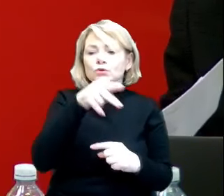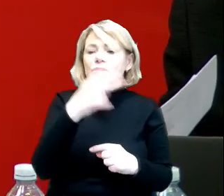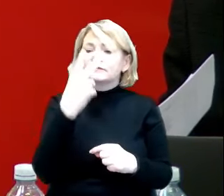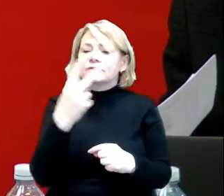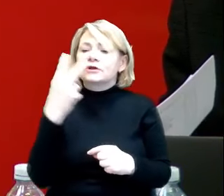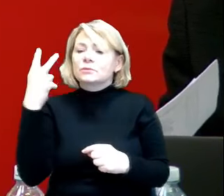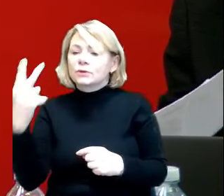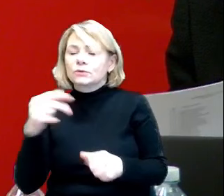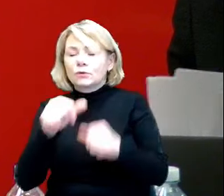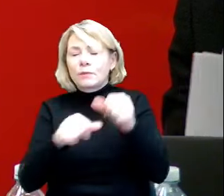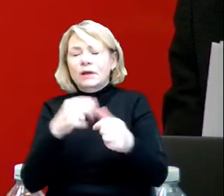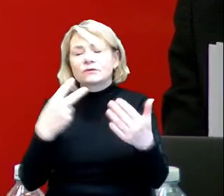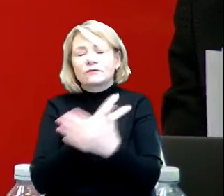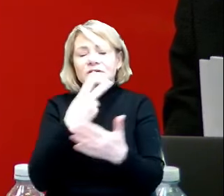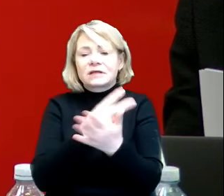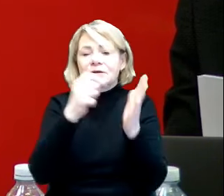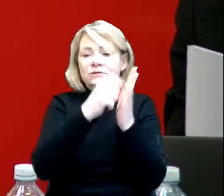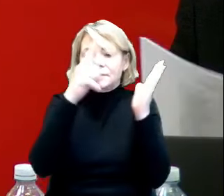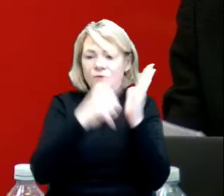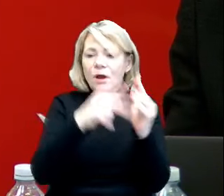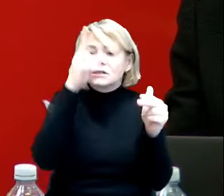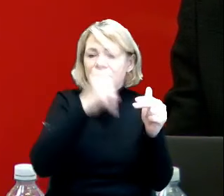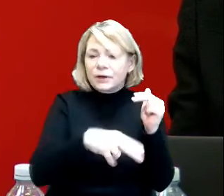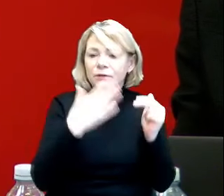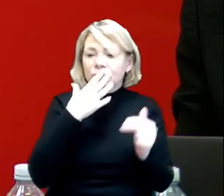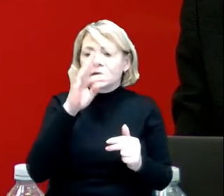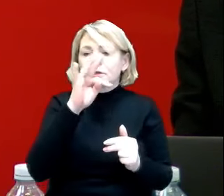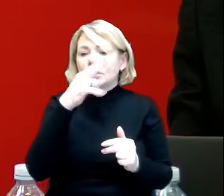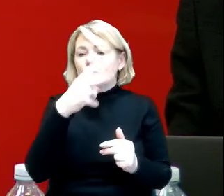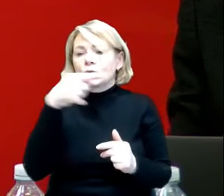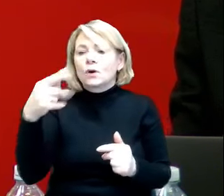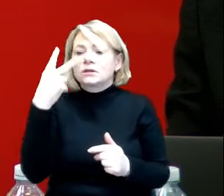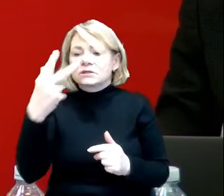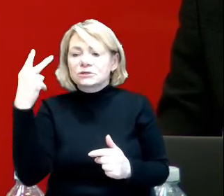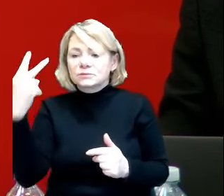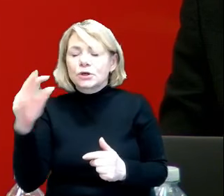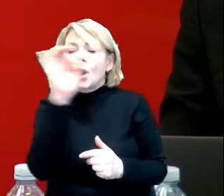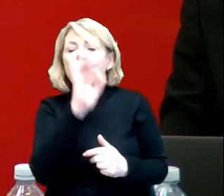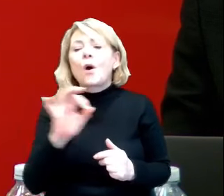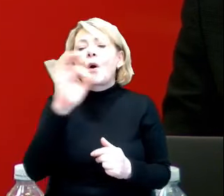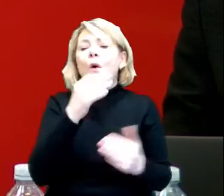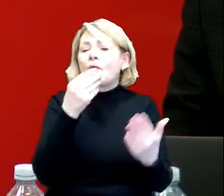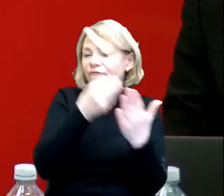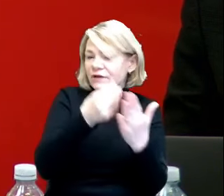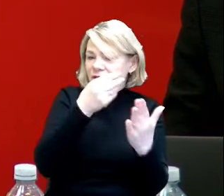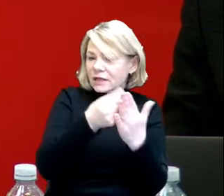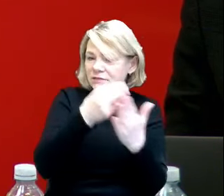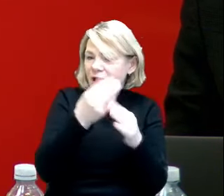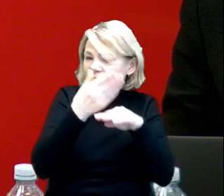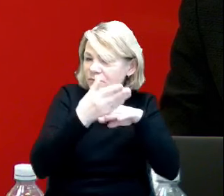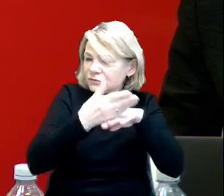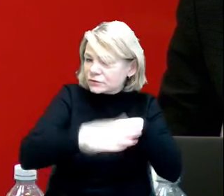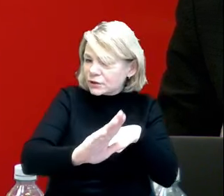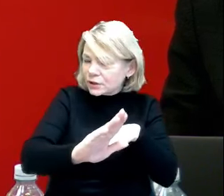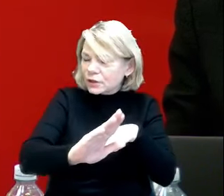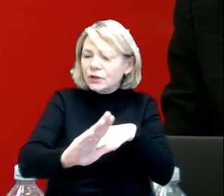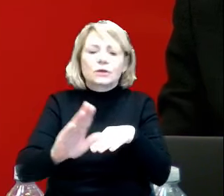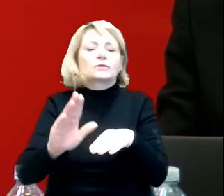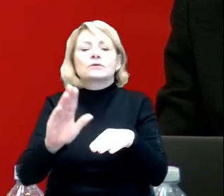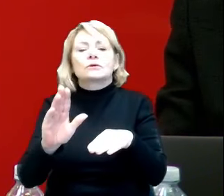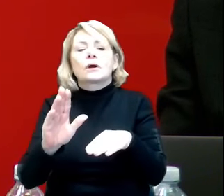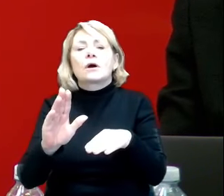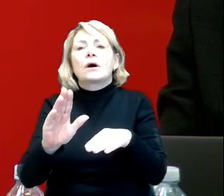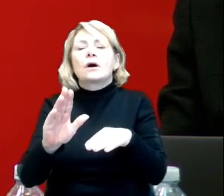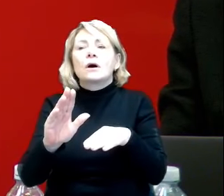17 dios sprendimo numeris t2 bršnys 33 dėl finansavimo lėšų skirtų klaipėdos miesto savivaldybės vietinės